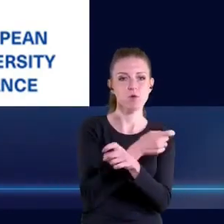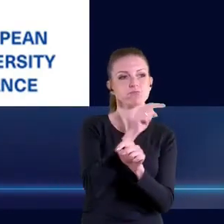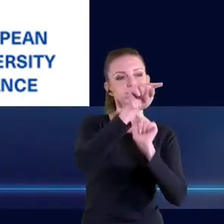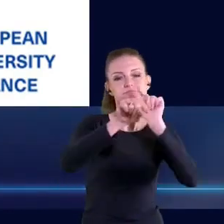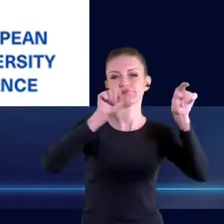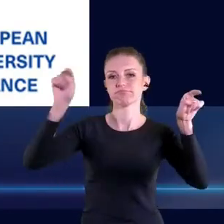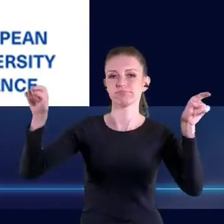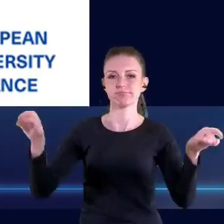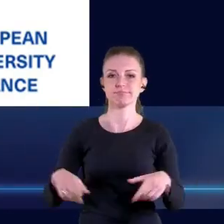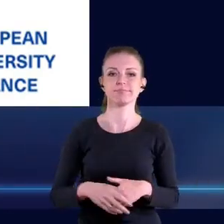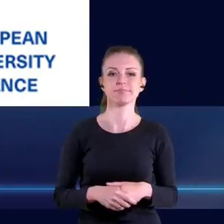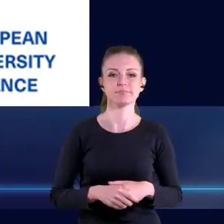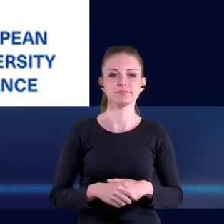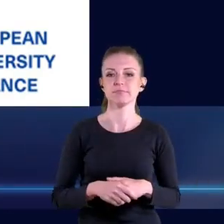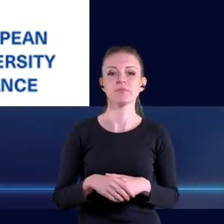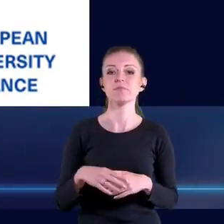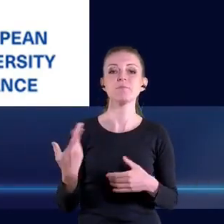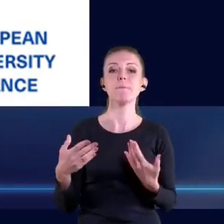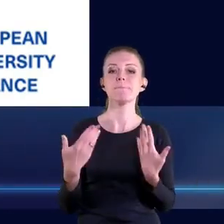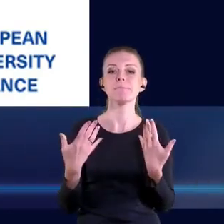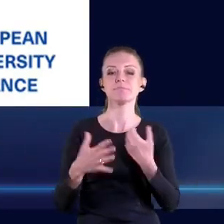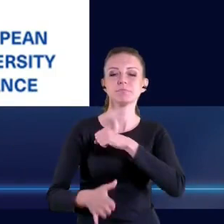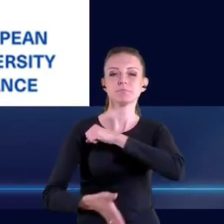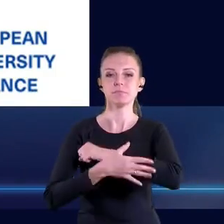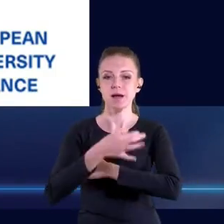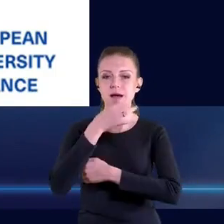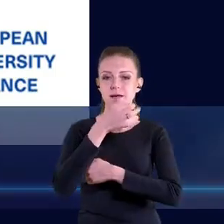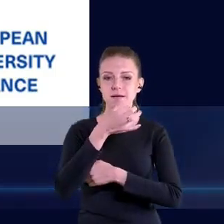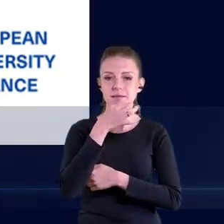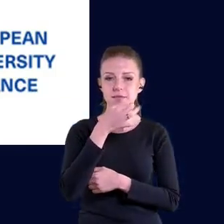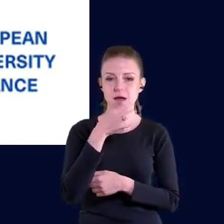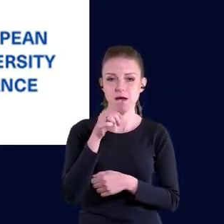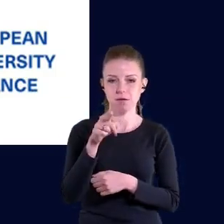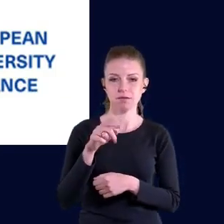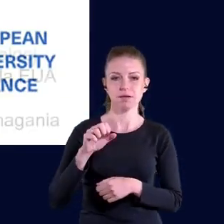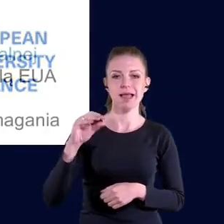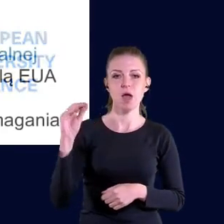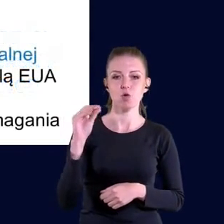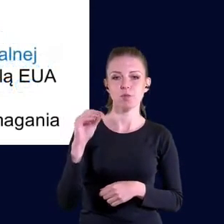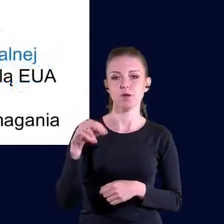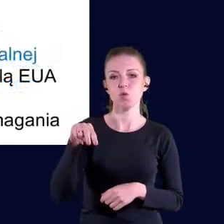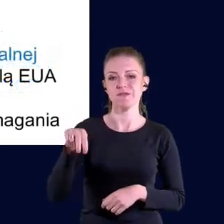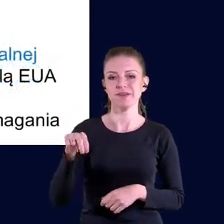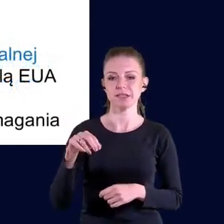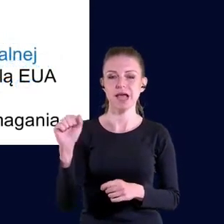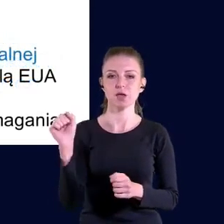właśnie ankiety i opinii University association Poproszę o następny slajd